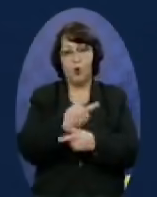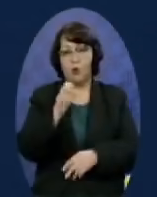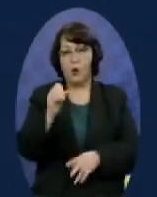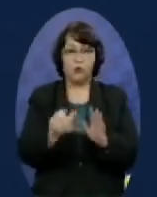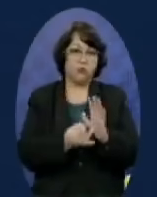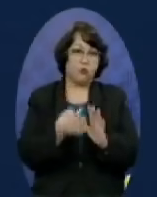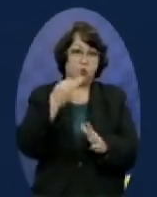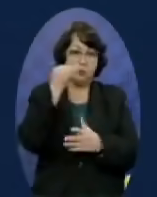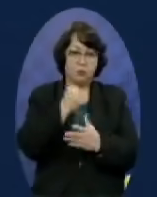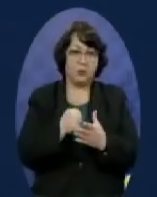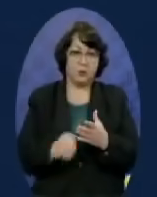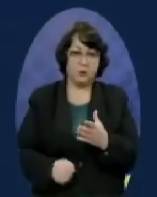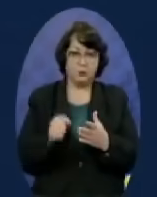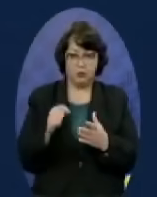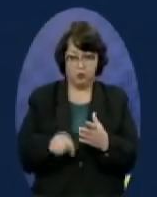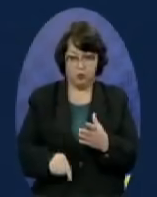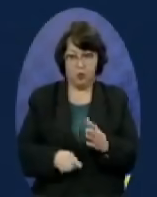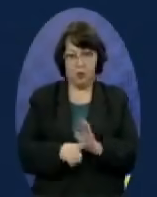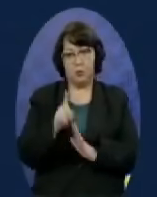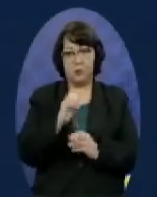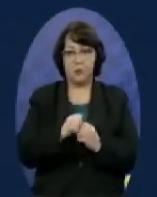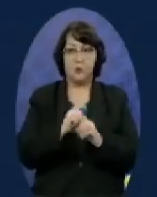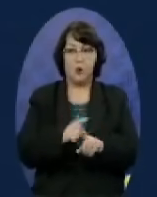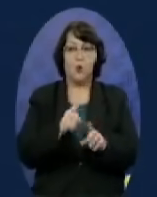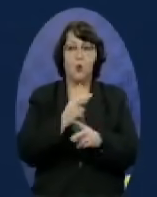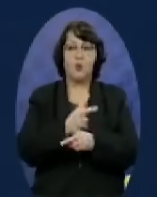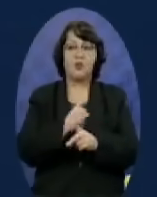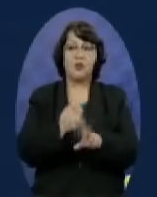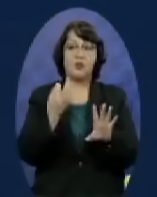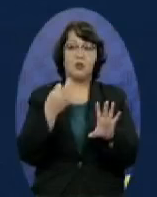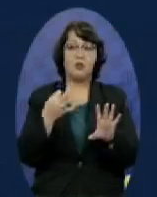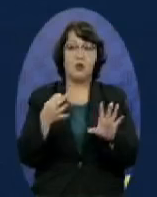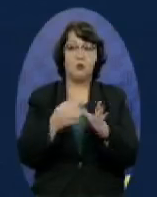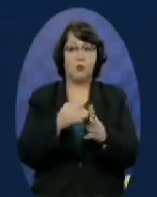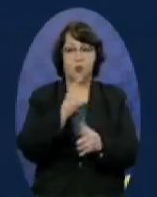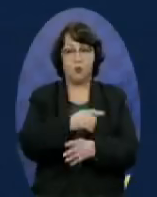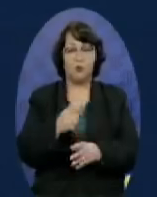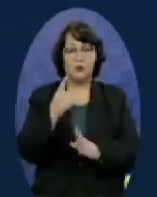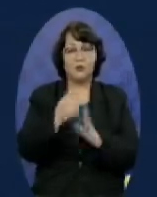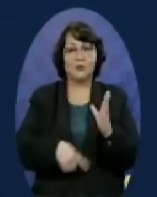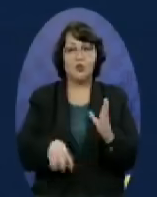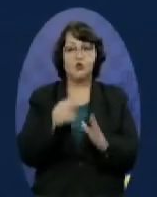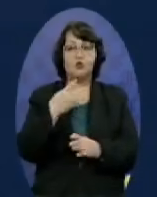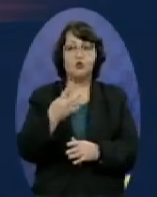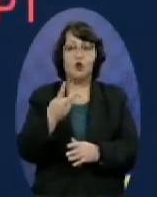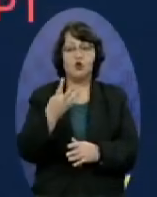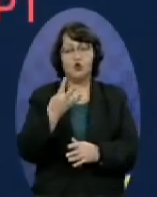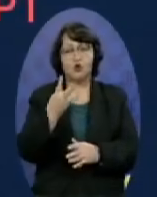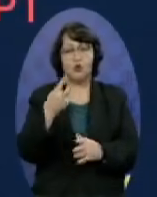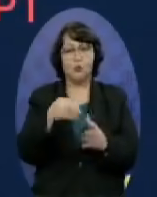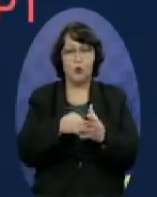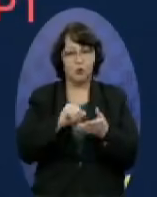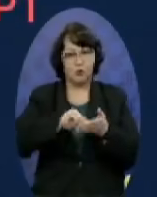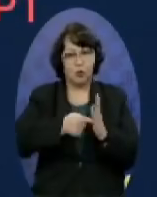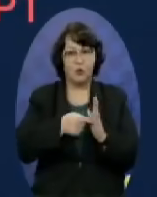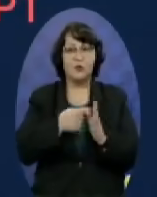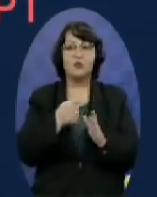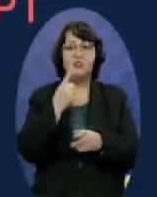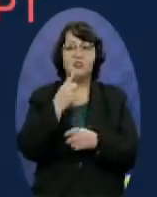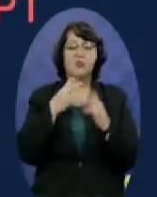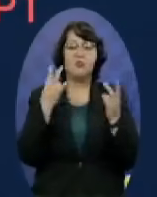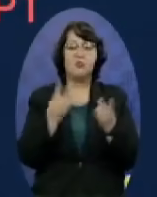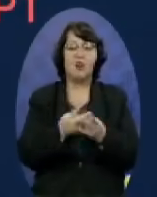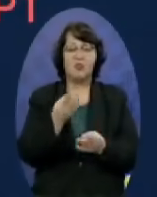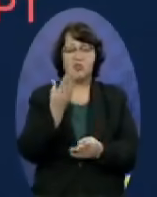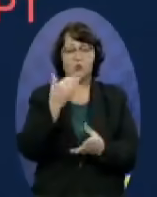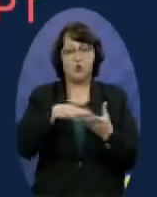энэ оноос хэрэгжүүлж байна. Хуулийн дагуу 88,000 хүн сард 42,000 төгрөгөөр тооцож нийгмийн даатгалын шимтгэл нөхөн төлөх боломжтой юм а.